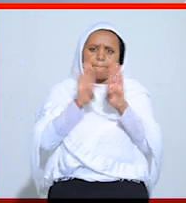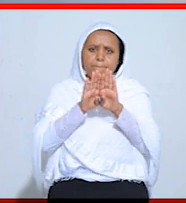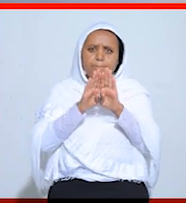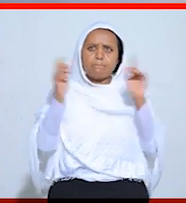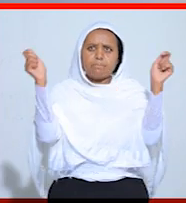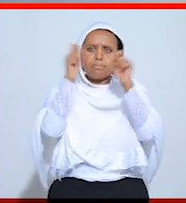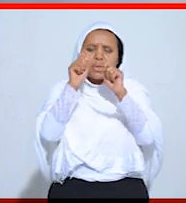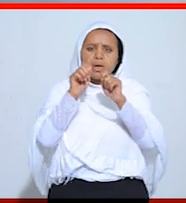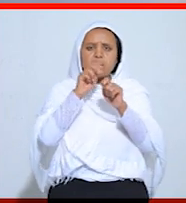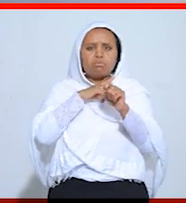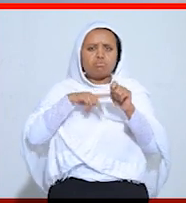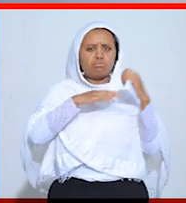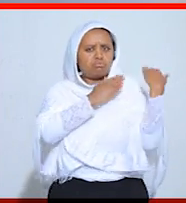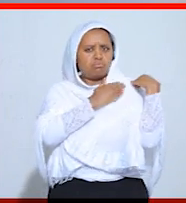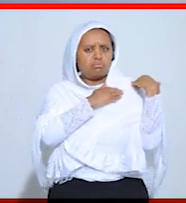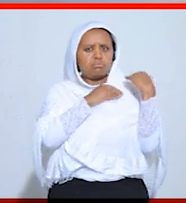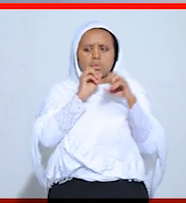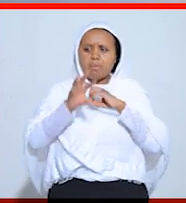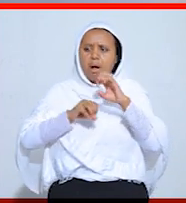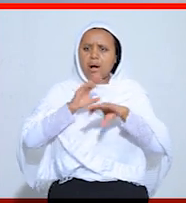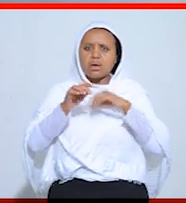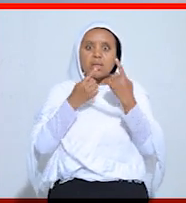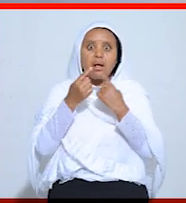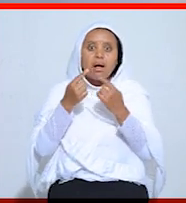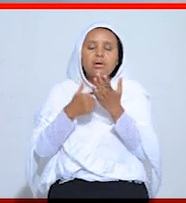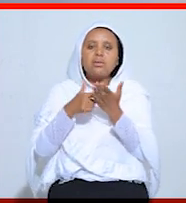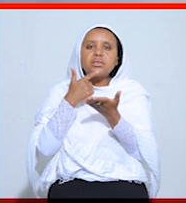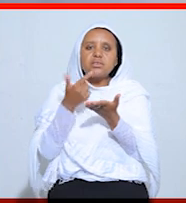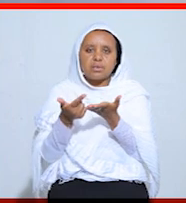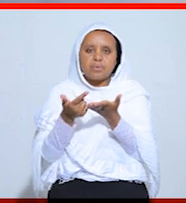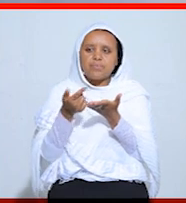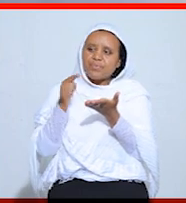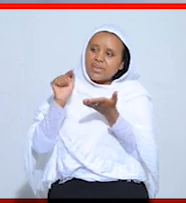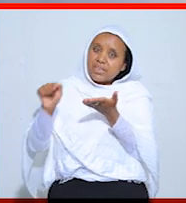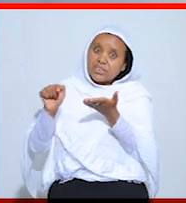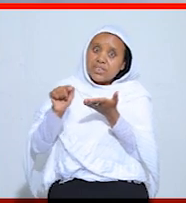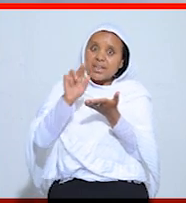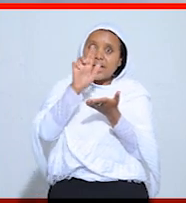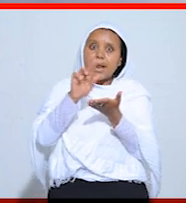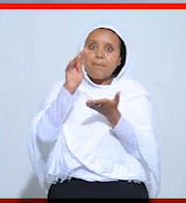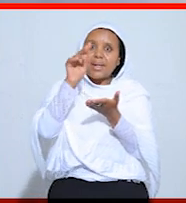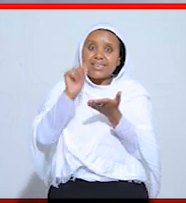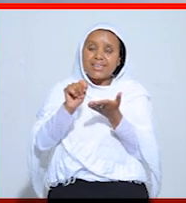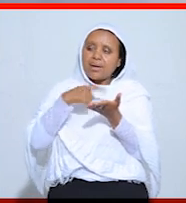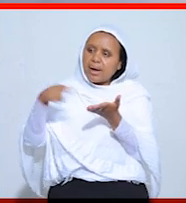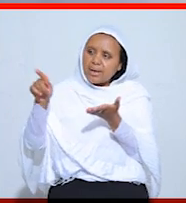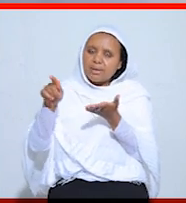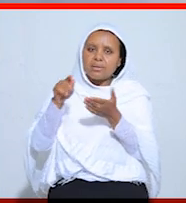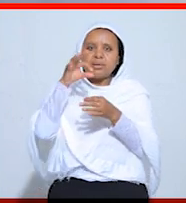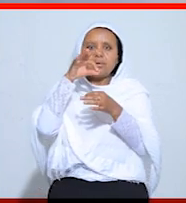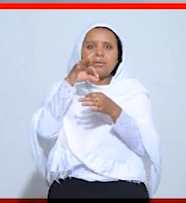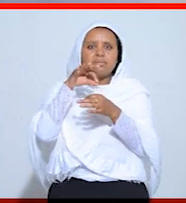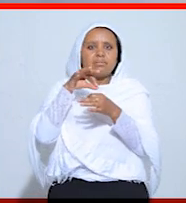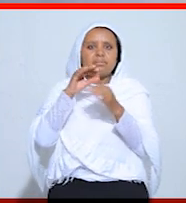ጥሎ ከሹማምንቱ ጋራ መከረ ተነጋገረ እንዲሲል ይችን ሬማትን ሄደን